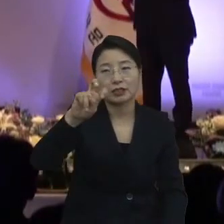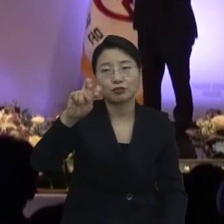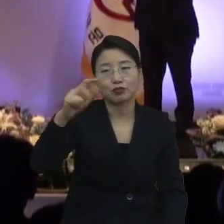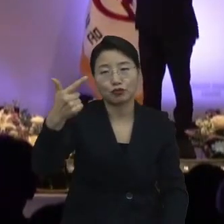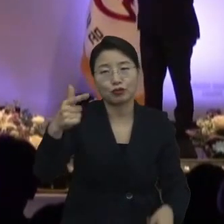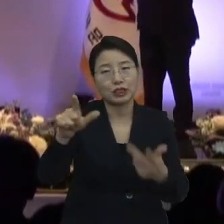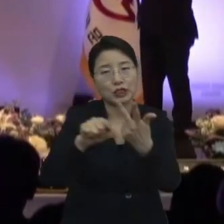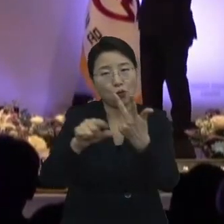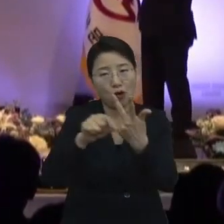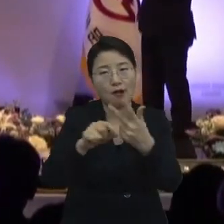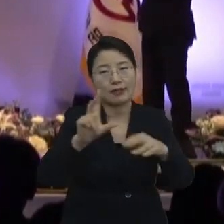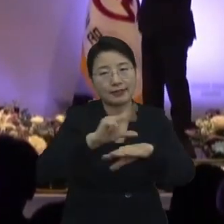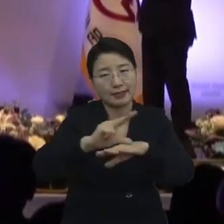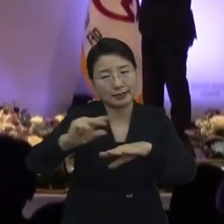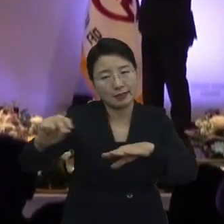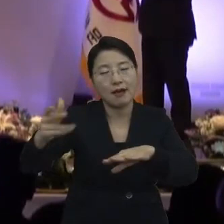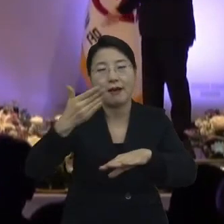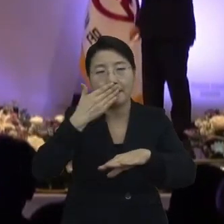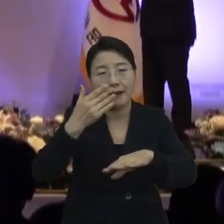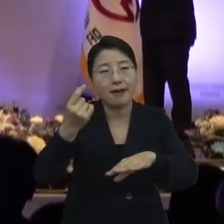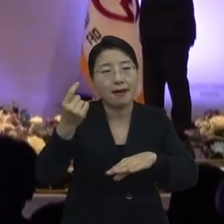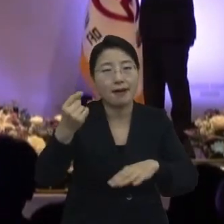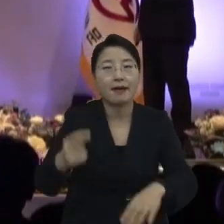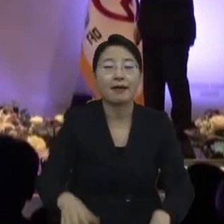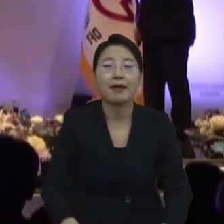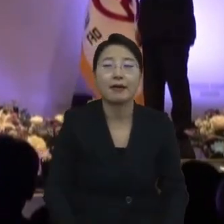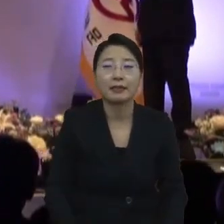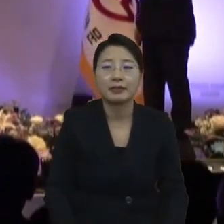7월이면 개통이 될 겁니다.